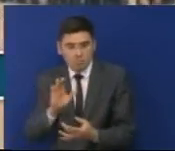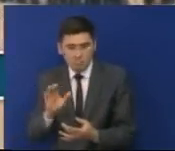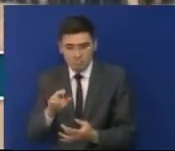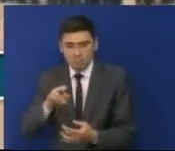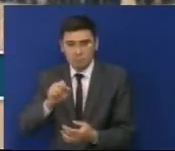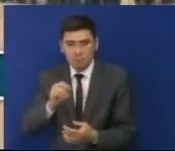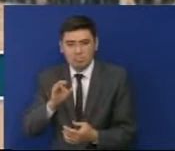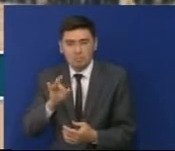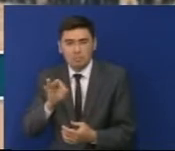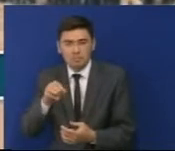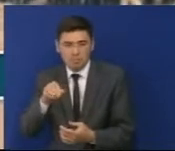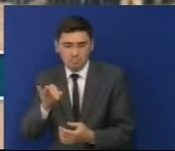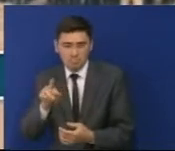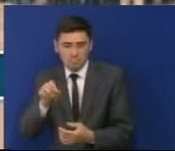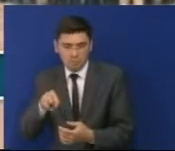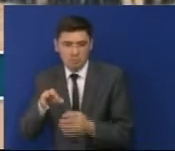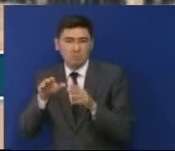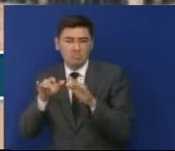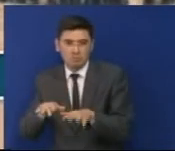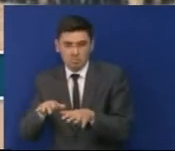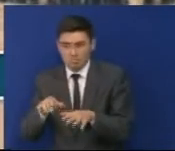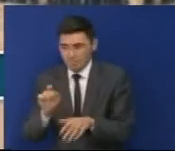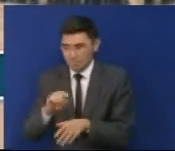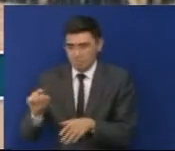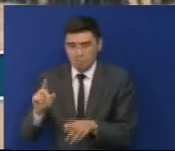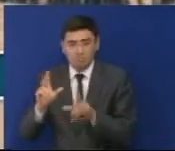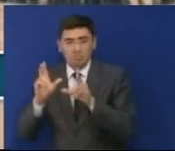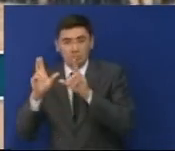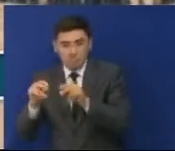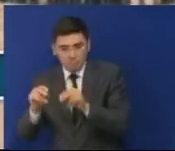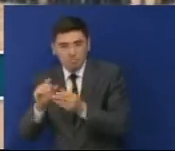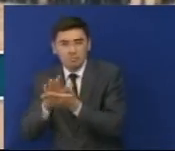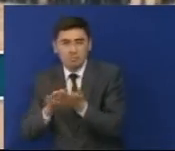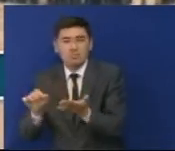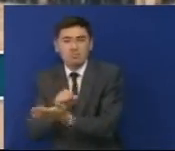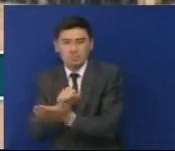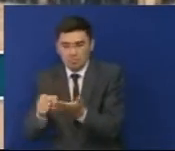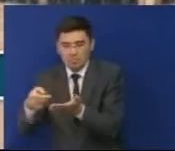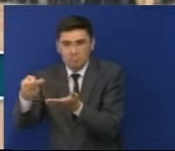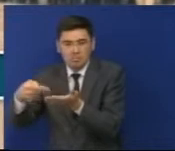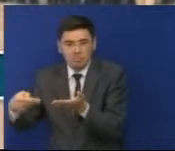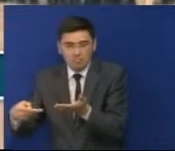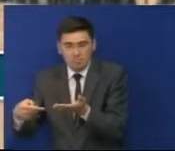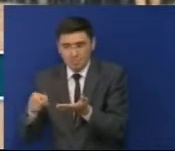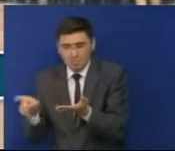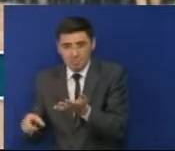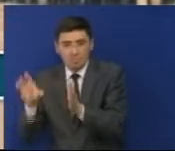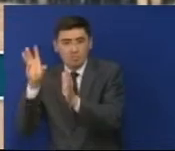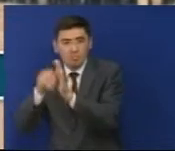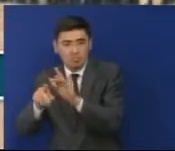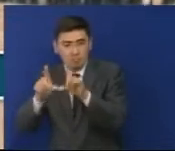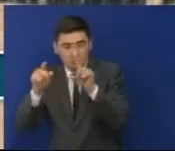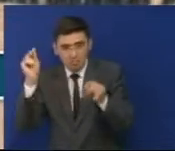қол қояды және сол бұл ұланның лицейдегі және алдағы өмірдегі бұзылмас заңы болып табылады. Сондықтан